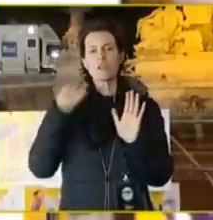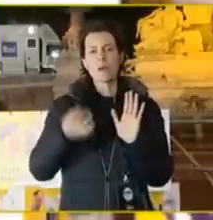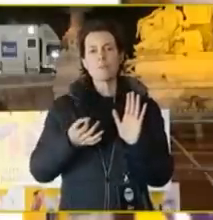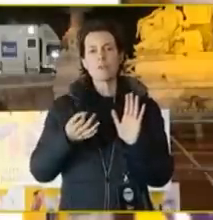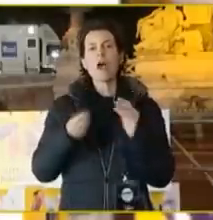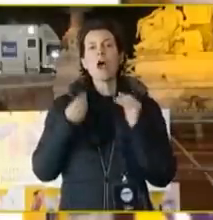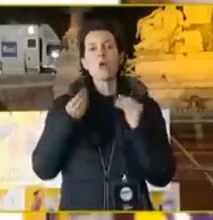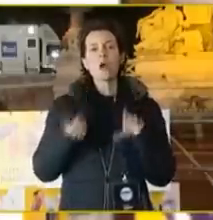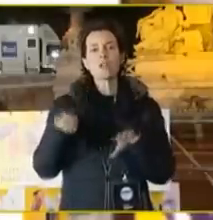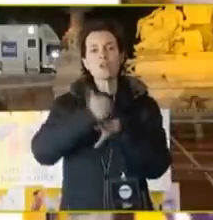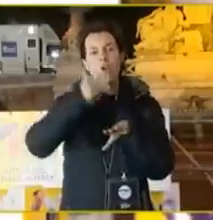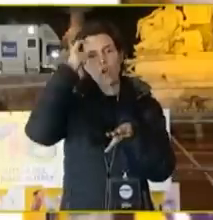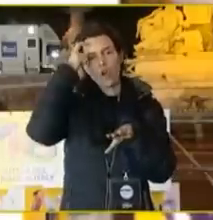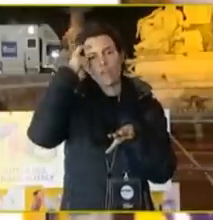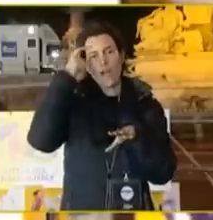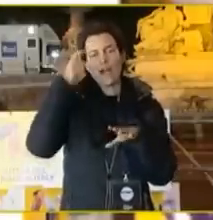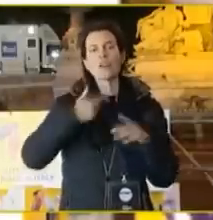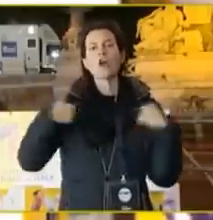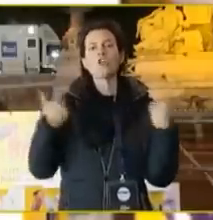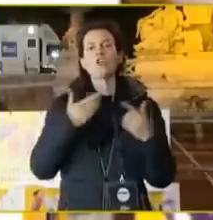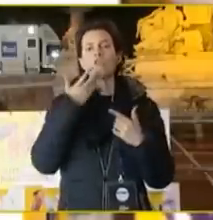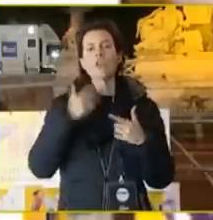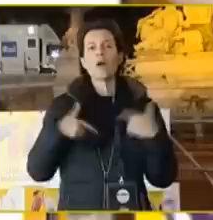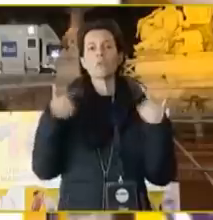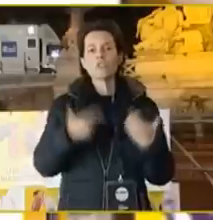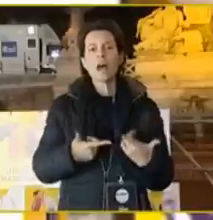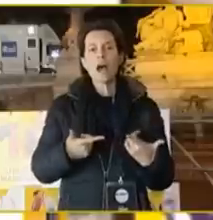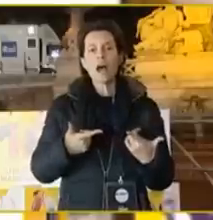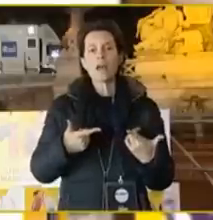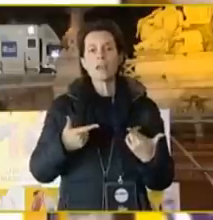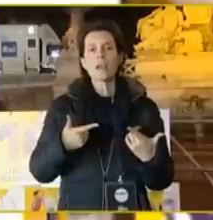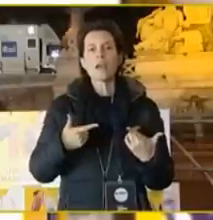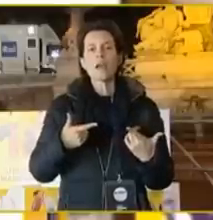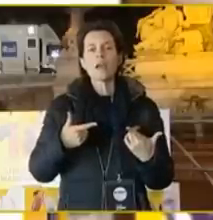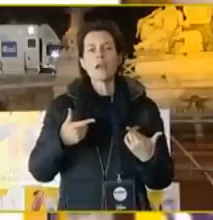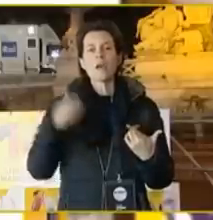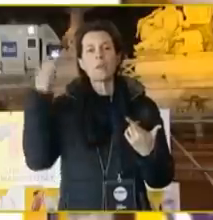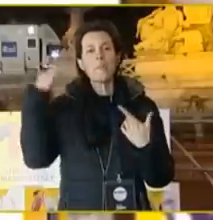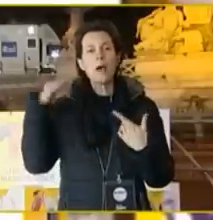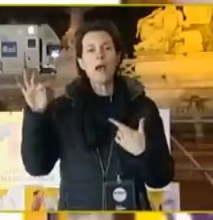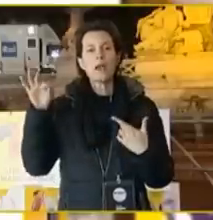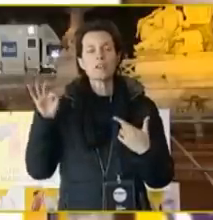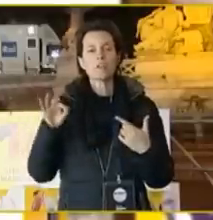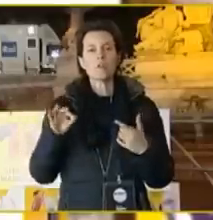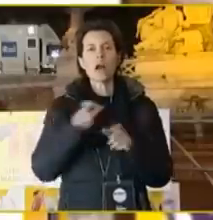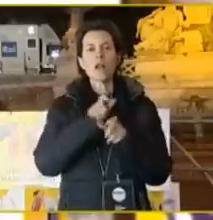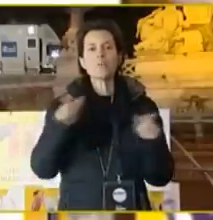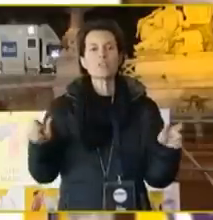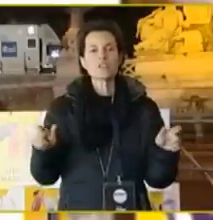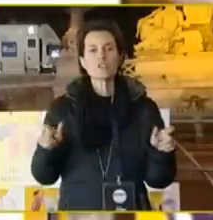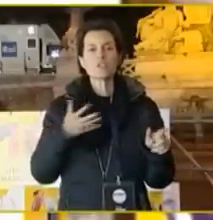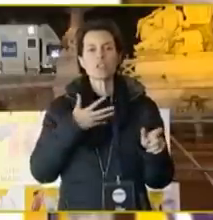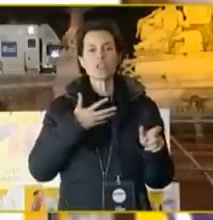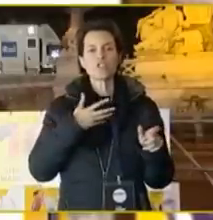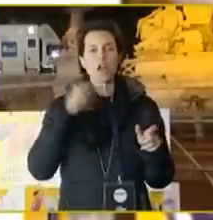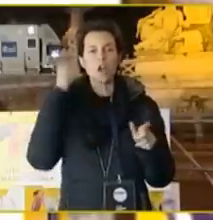cominciando a premiare la meritocrazia, il merito. E ieri, quando ho deciso di presentare i nostri ministri,